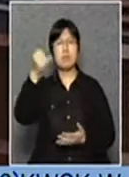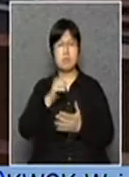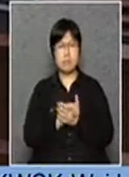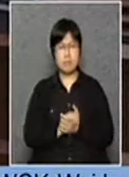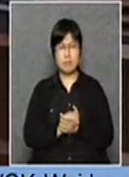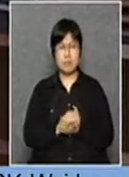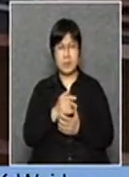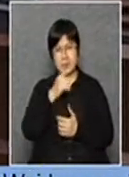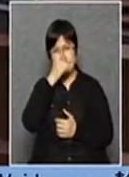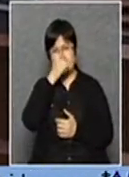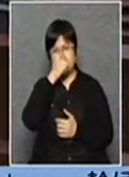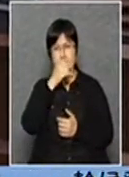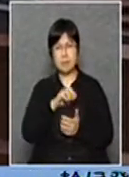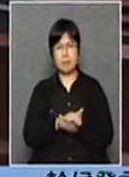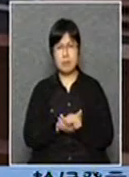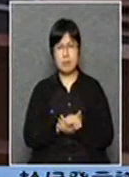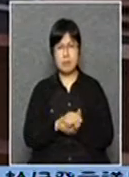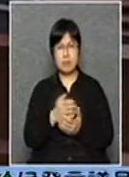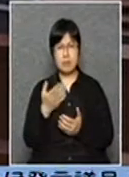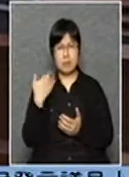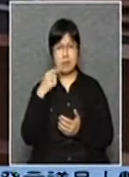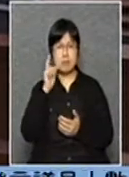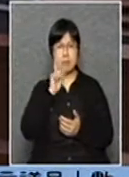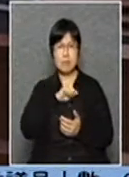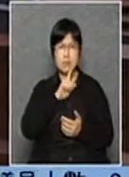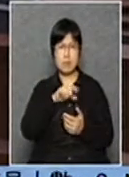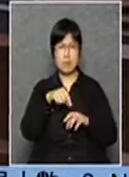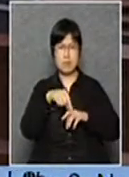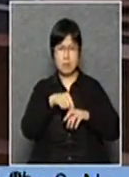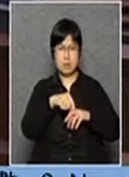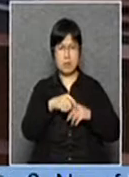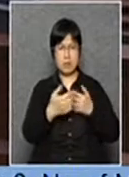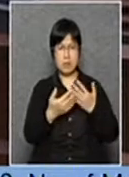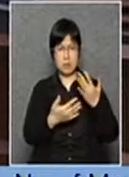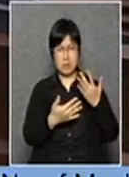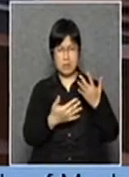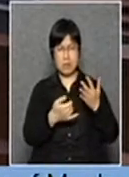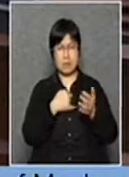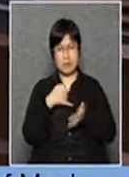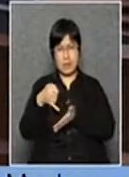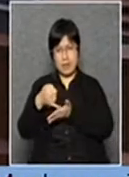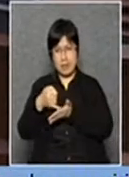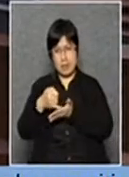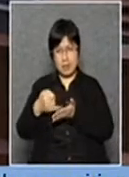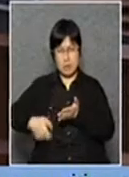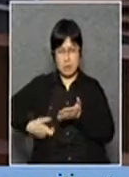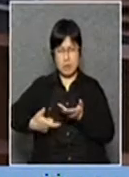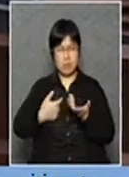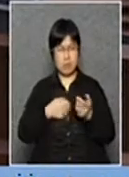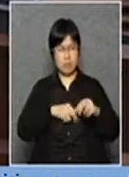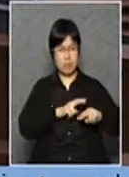曾經嘗試咧喺早星期前咧就有關嘅基金嘅幾時食息幾時食本咧，係問一問當局啦。但似乎